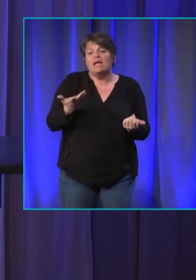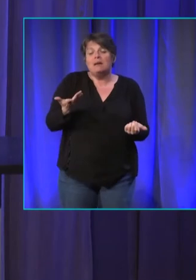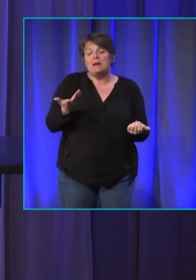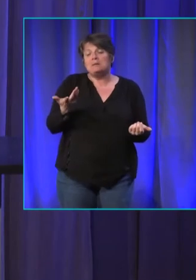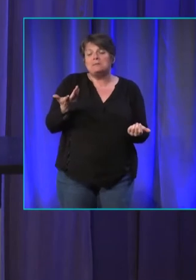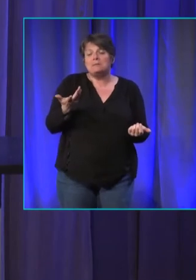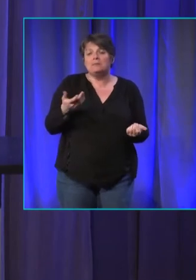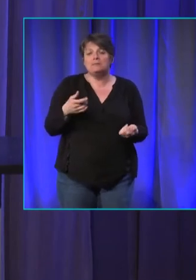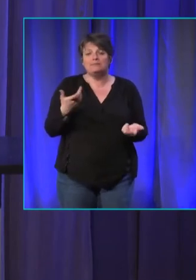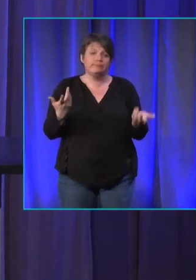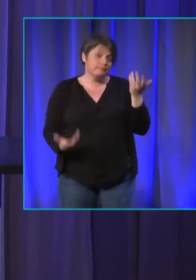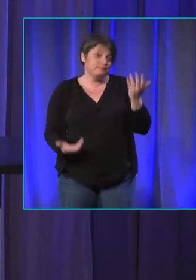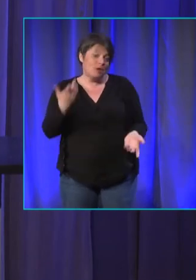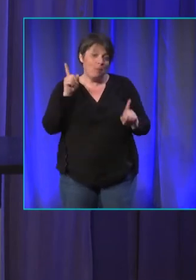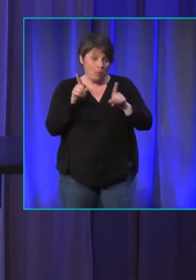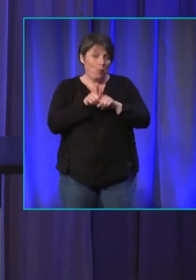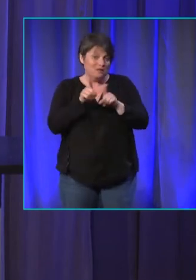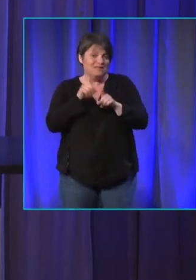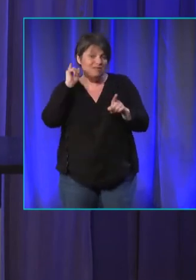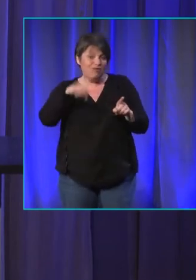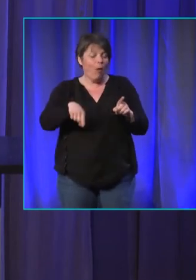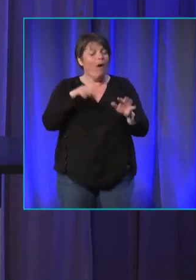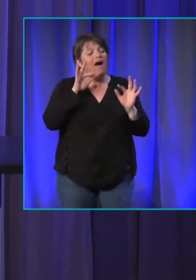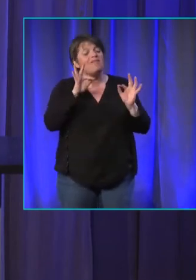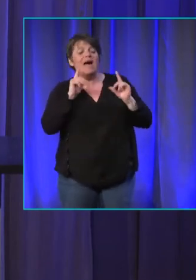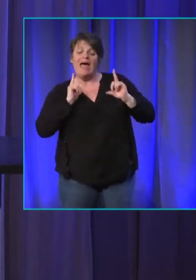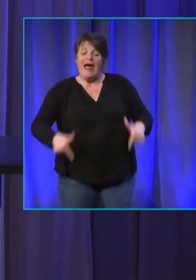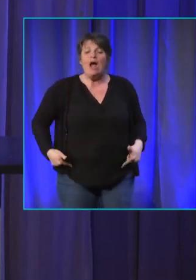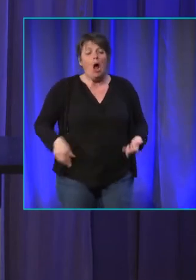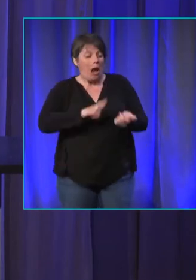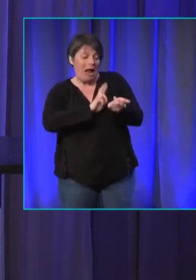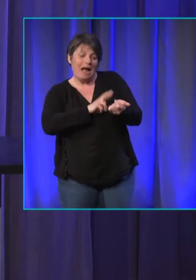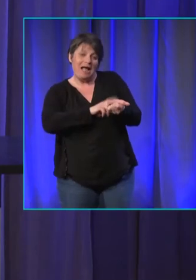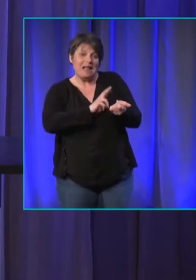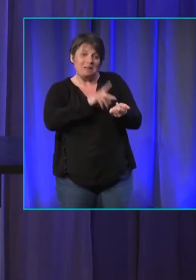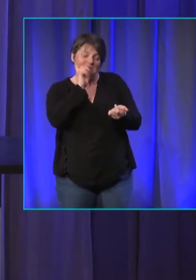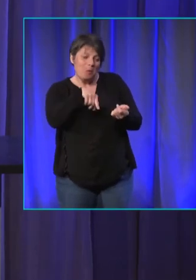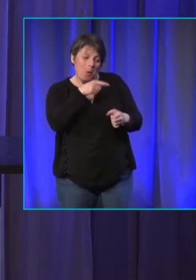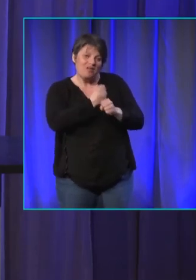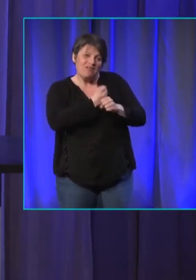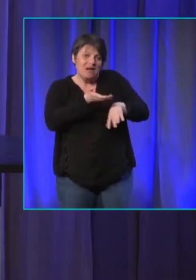Donc peut-être qu'il y a aussi un travail à faire sur le rythme scolaire de nos jeunes.